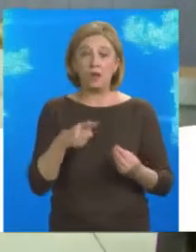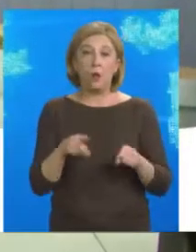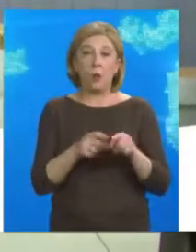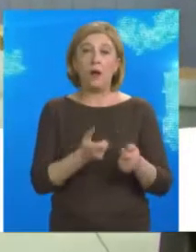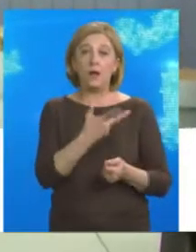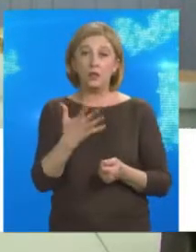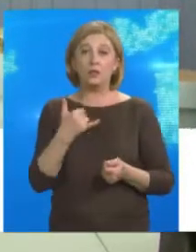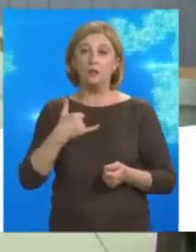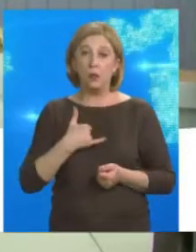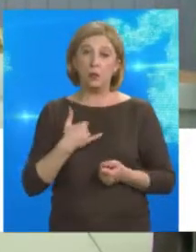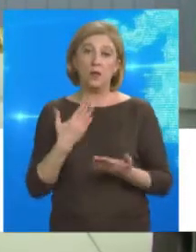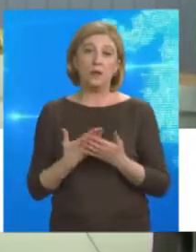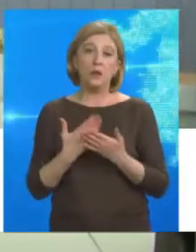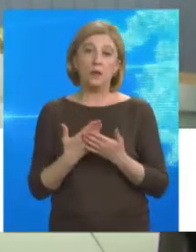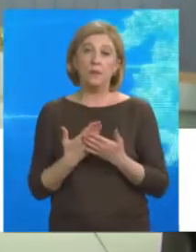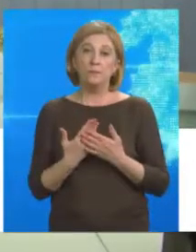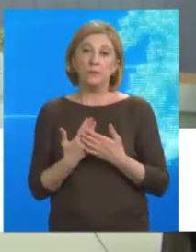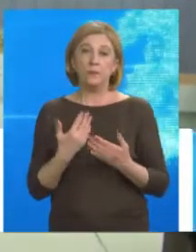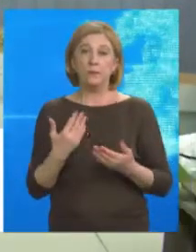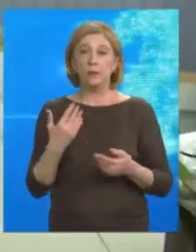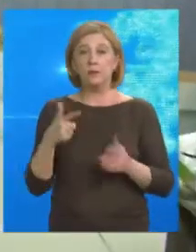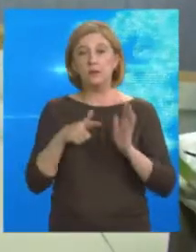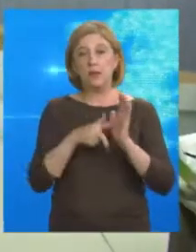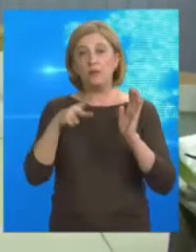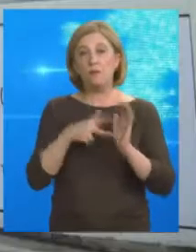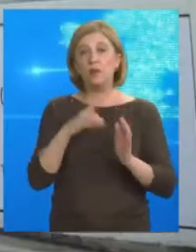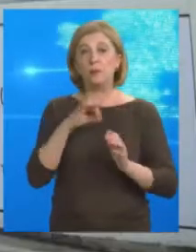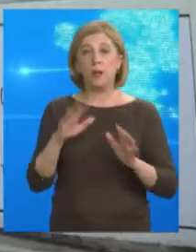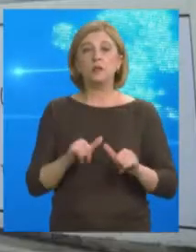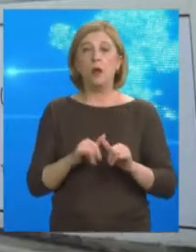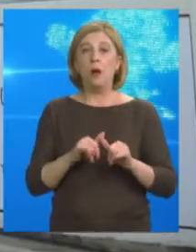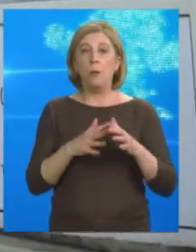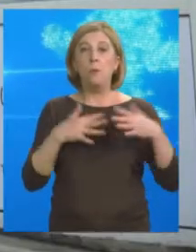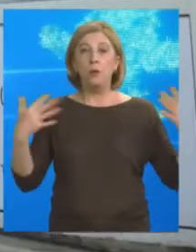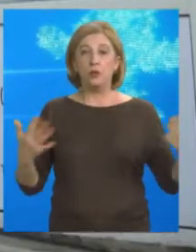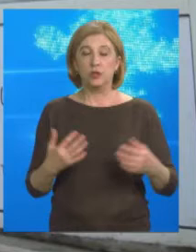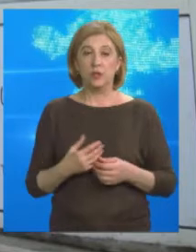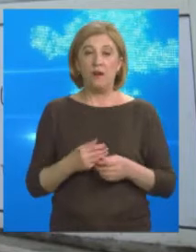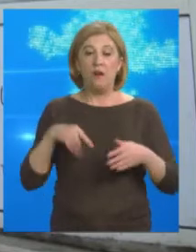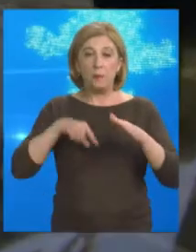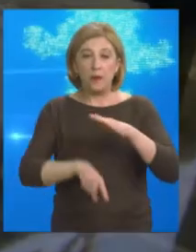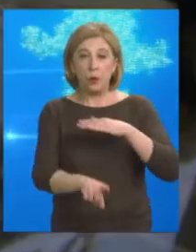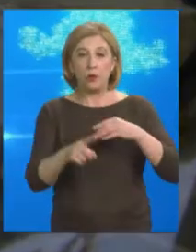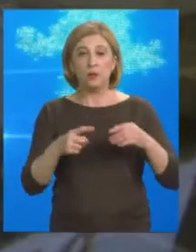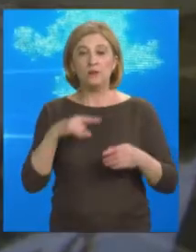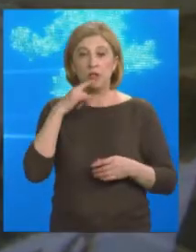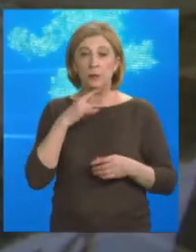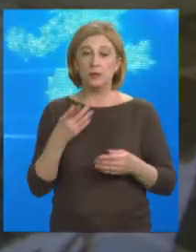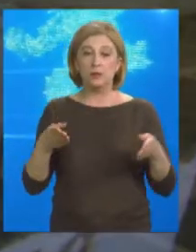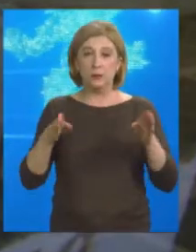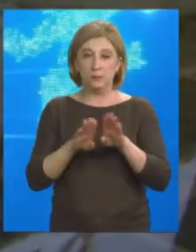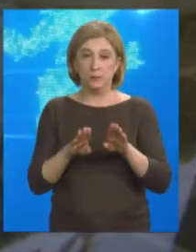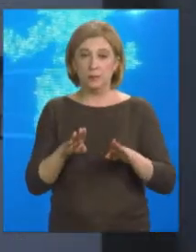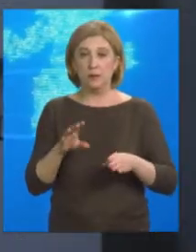нас где-то в порядках 7-8 раз больше. Цветочные ларьки в подземных переходах Челябинска в период пандемии